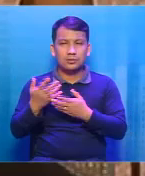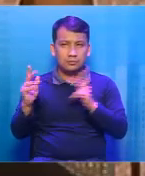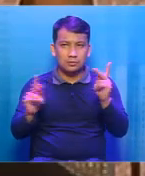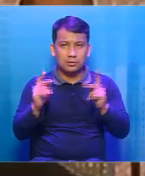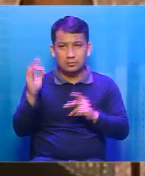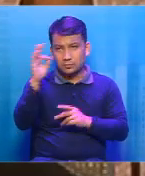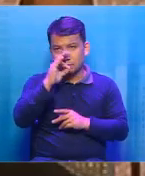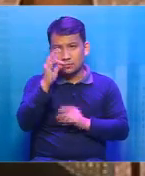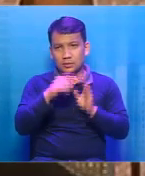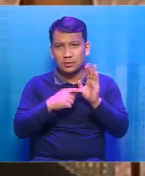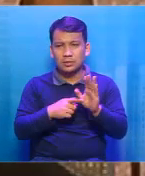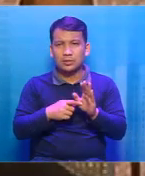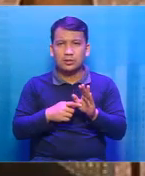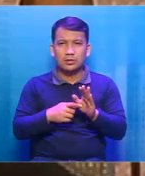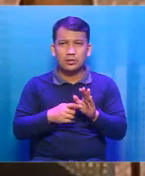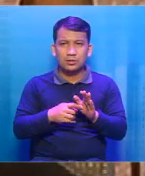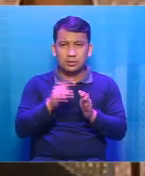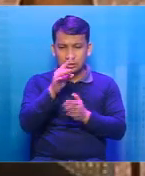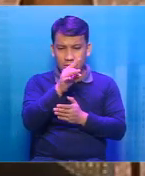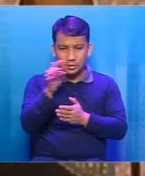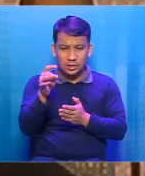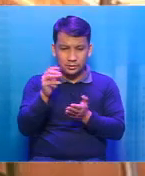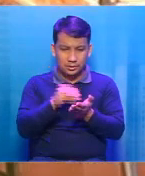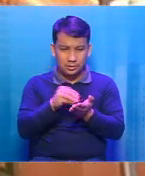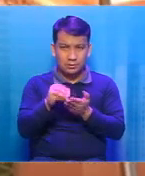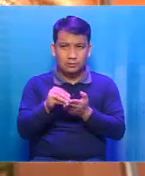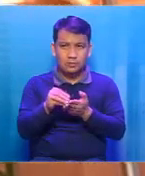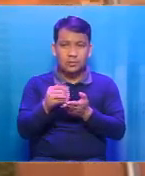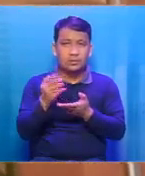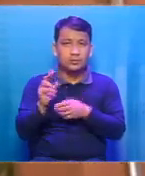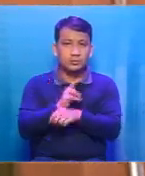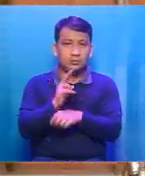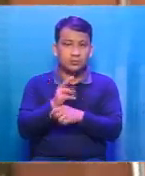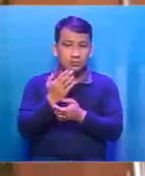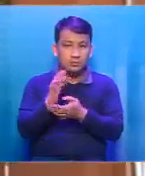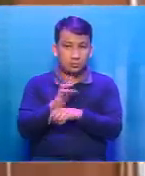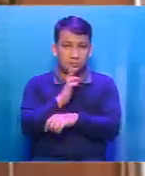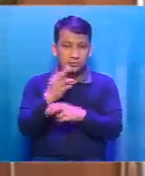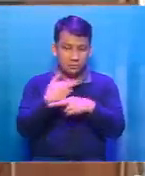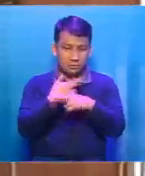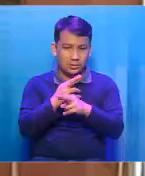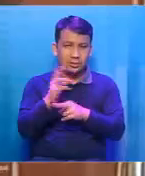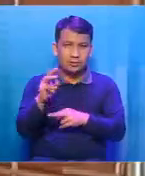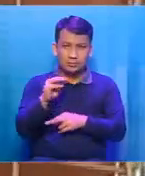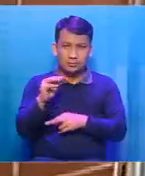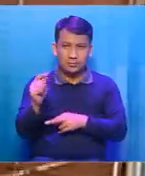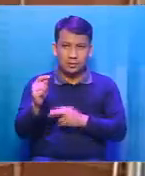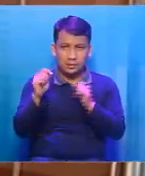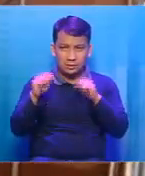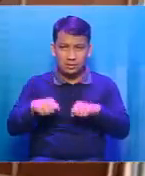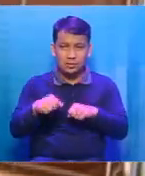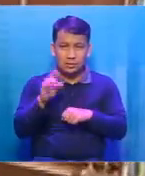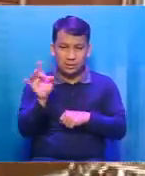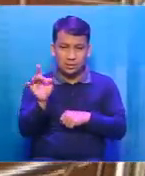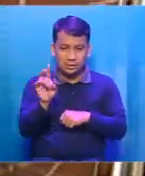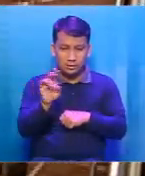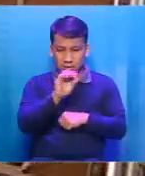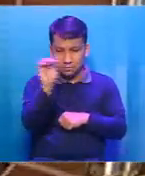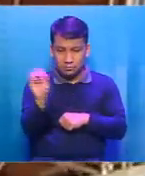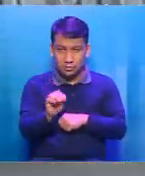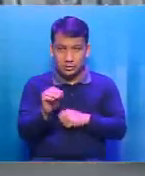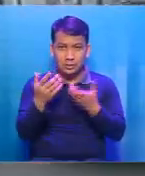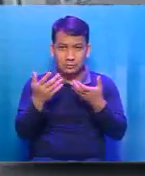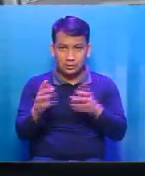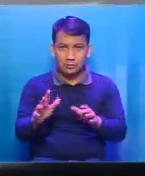Pilipino. Nasa 800 milyong piso na nagagastos para sa restoration ng Met na ngayon ay 87% ng